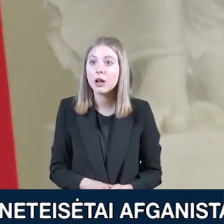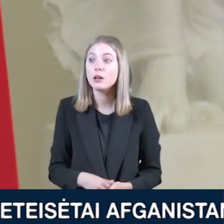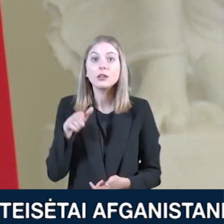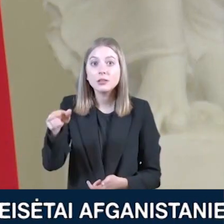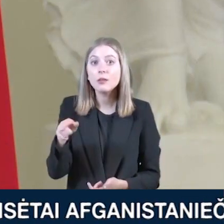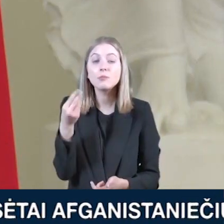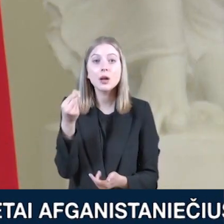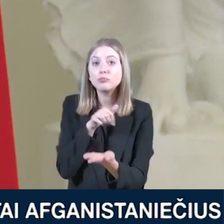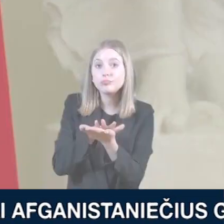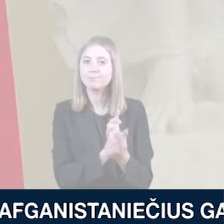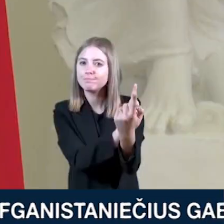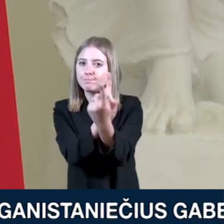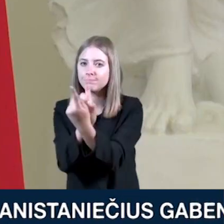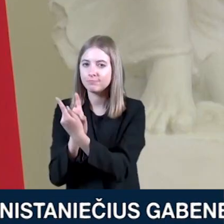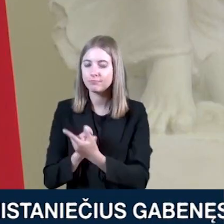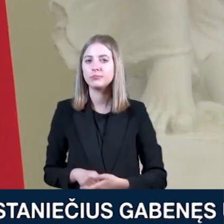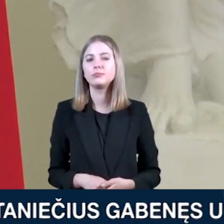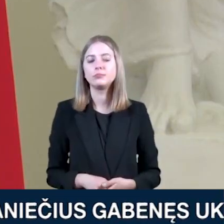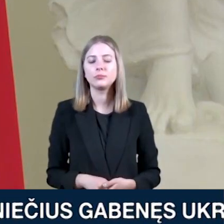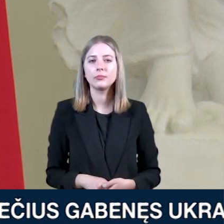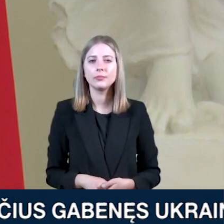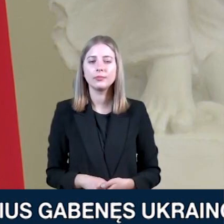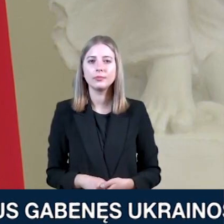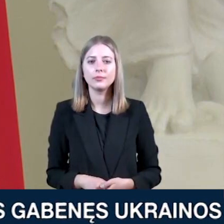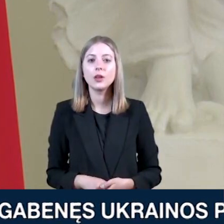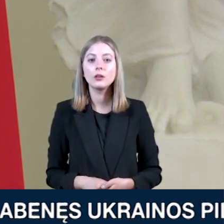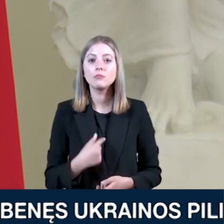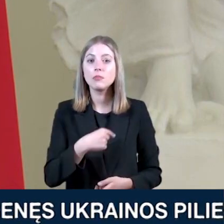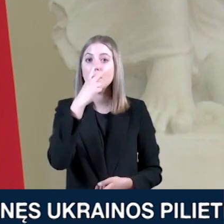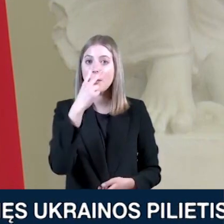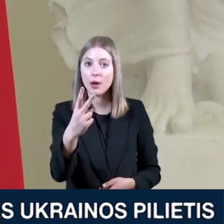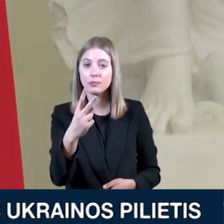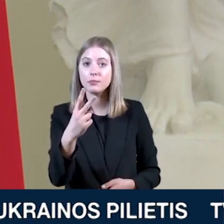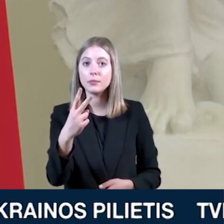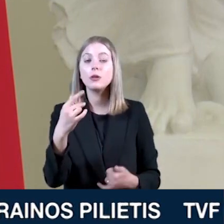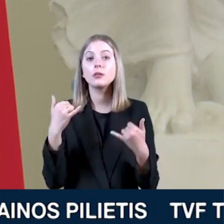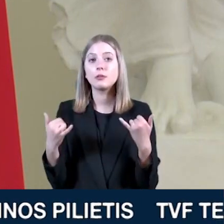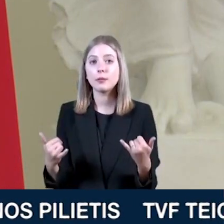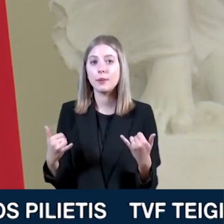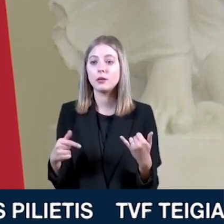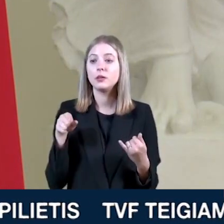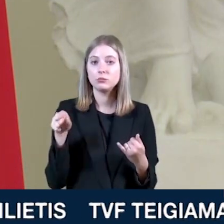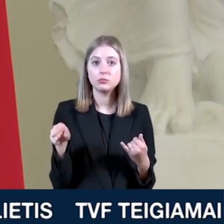mūsų ginkluotasias pajėgas. Sustiprinsime mūsų indėlį, stiprindami